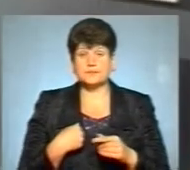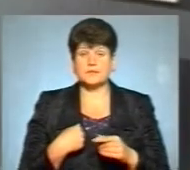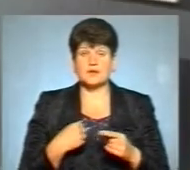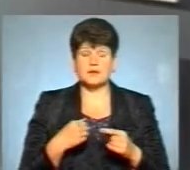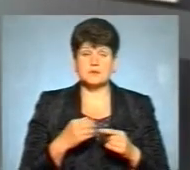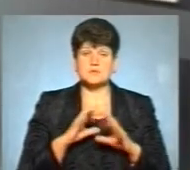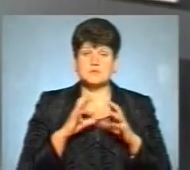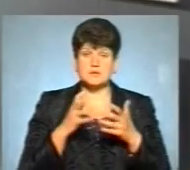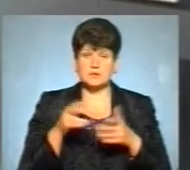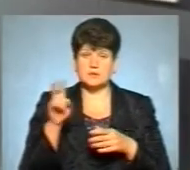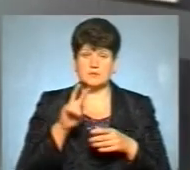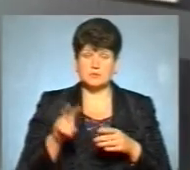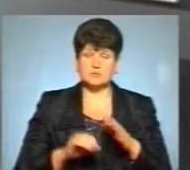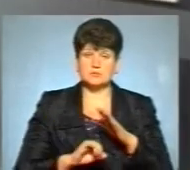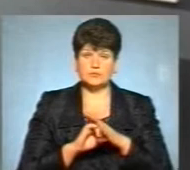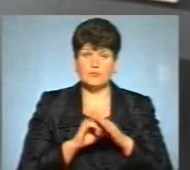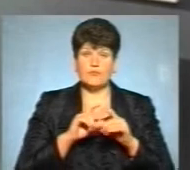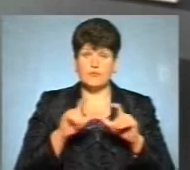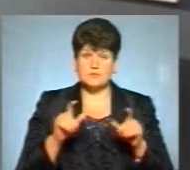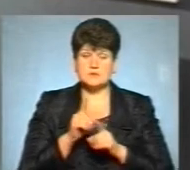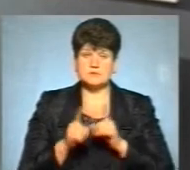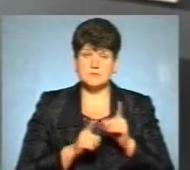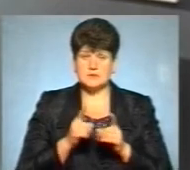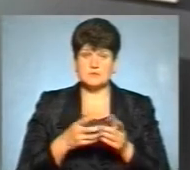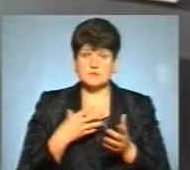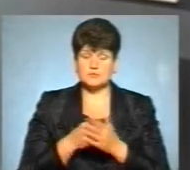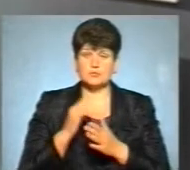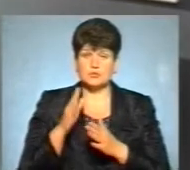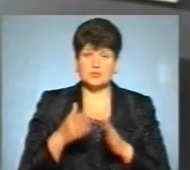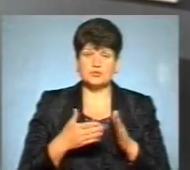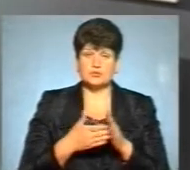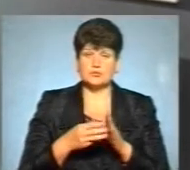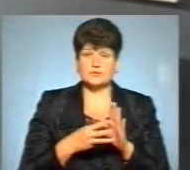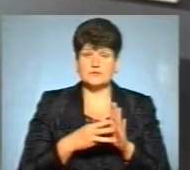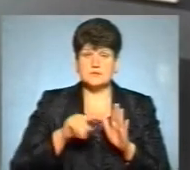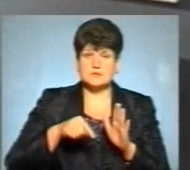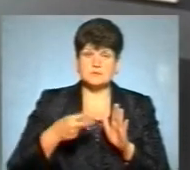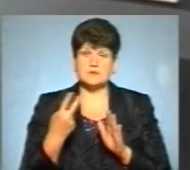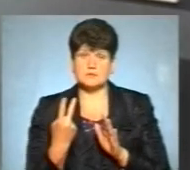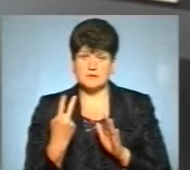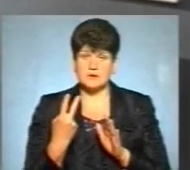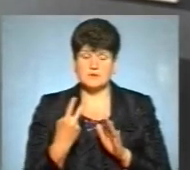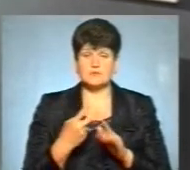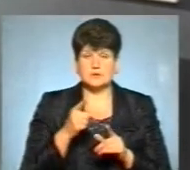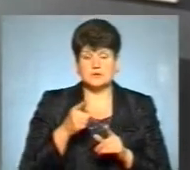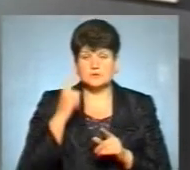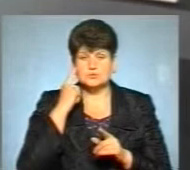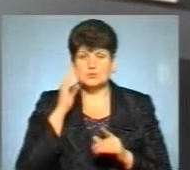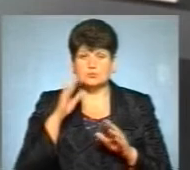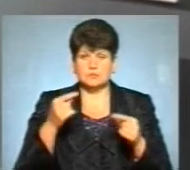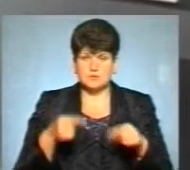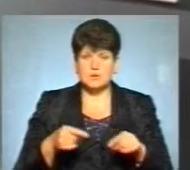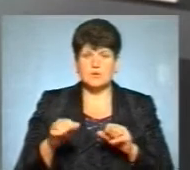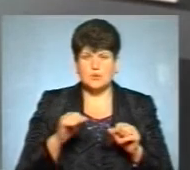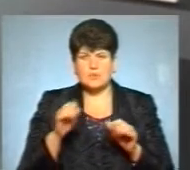взагалі змінив свої прогнози до 8,2 орієнтують вони падіння. Я думаю, що якраз і уряд також під